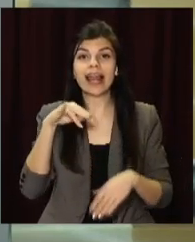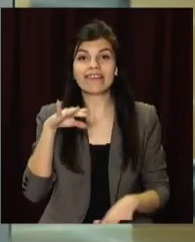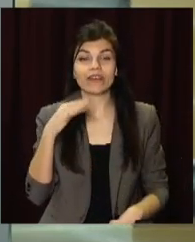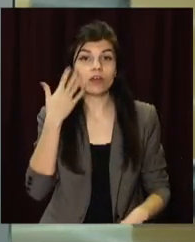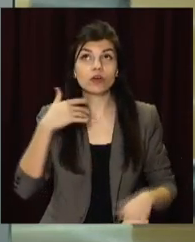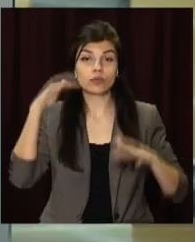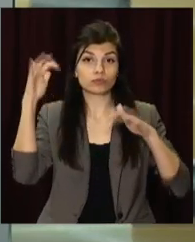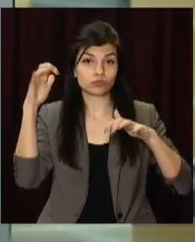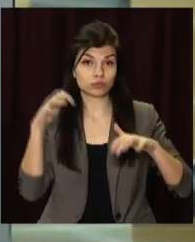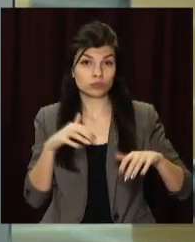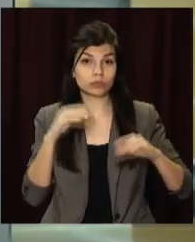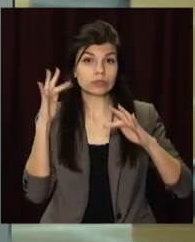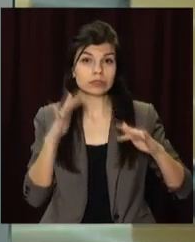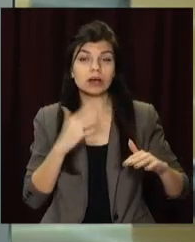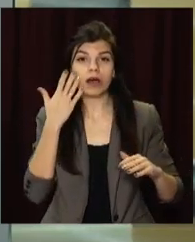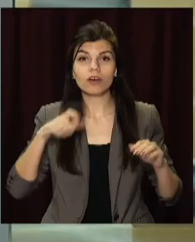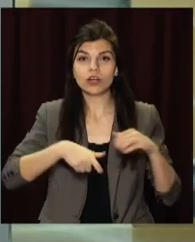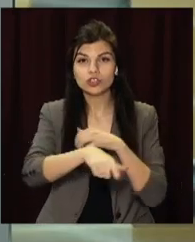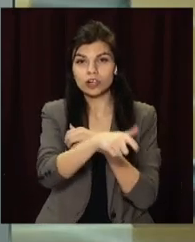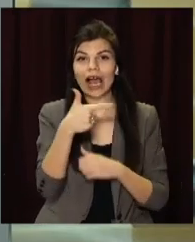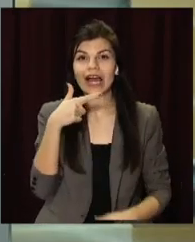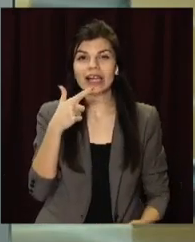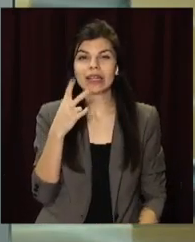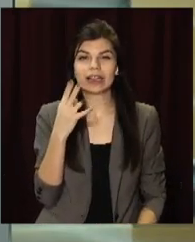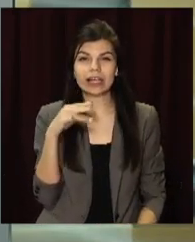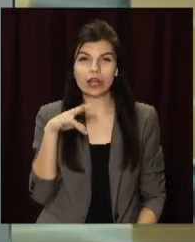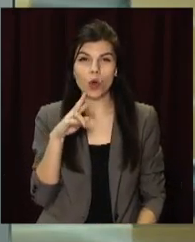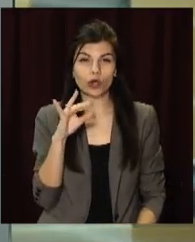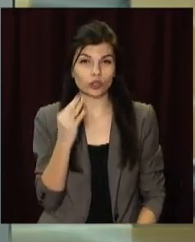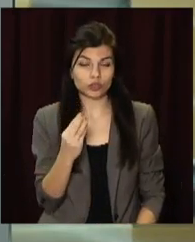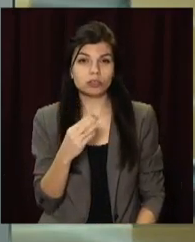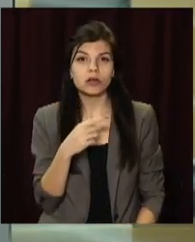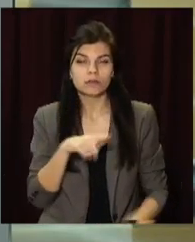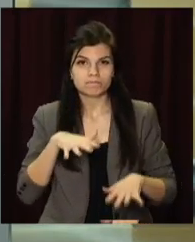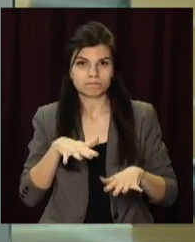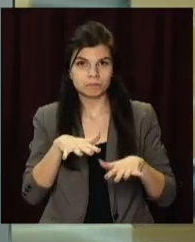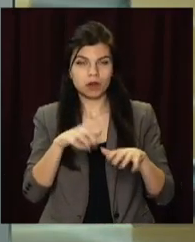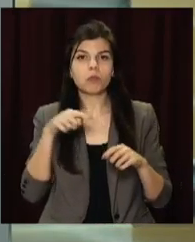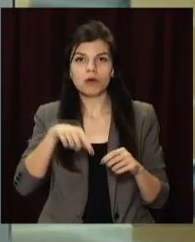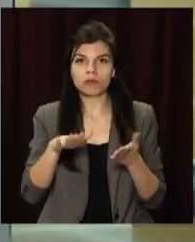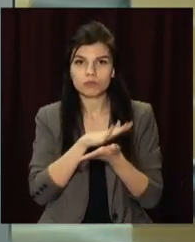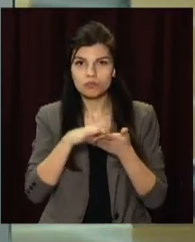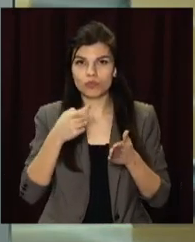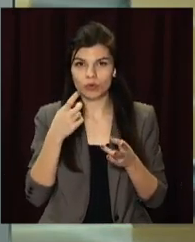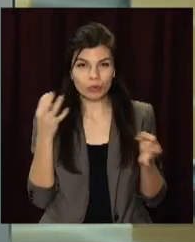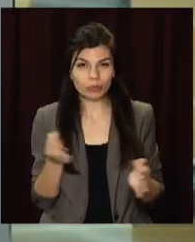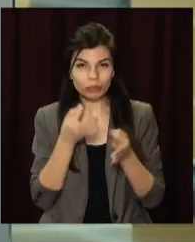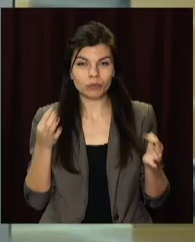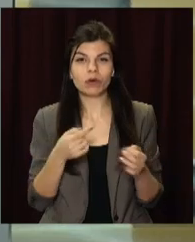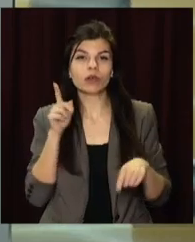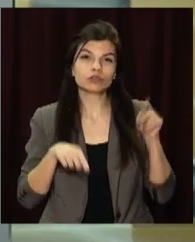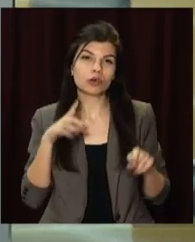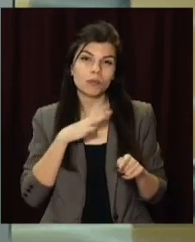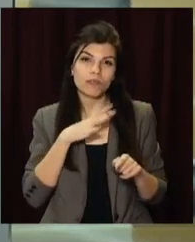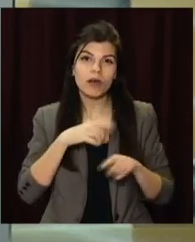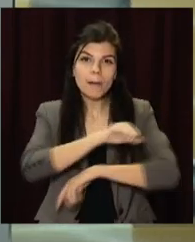рясних опадів. Всьому виною річка Гнилокиш, що виходить з берегів. Місцеві нарікають на неналежне очищення річки від сміття і, як можуть, чистять час від